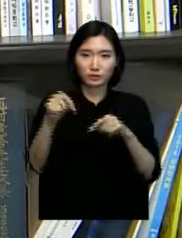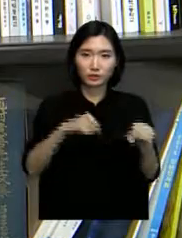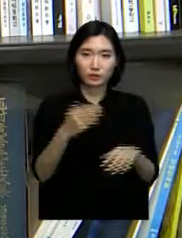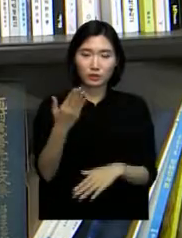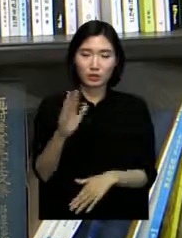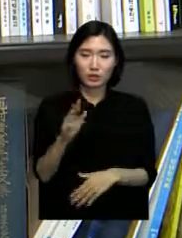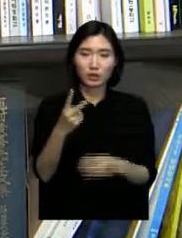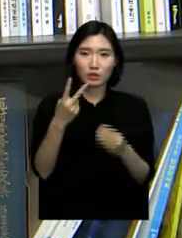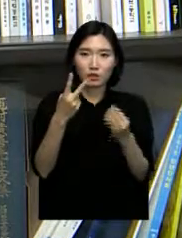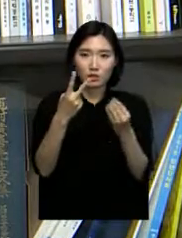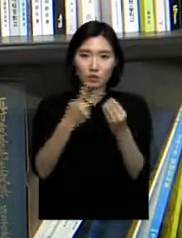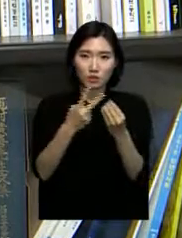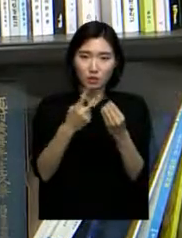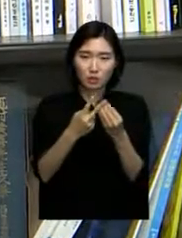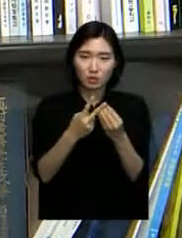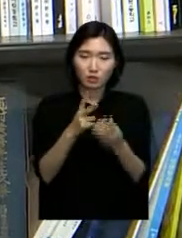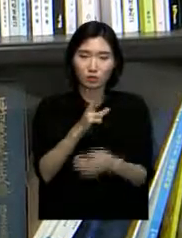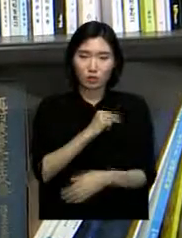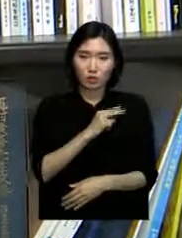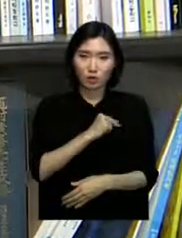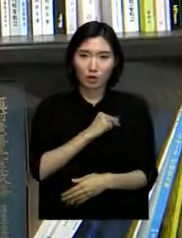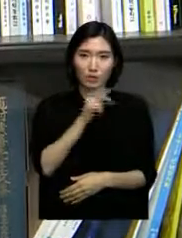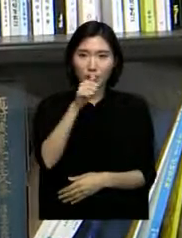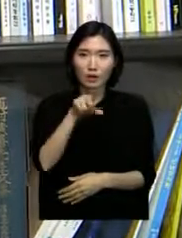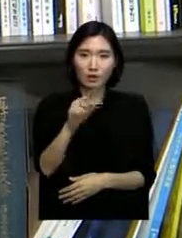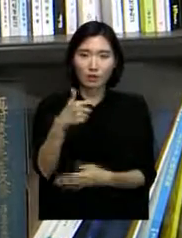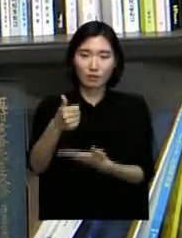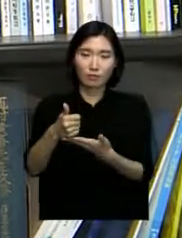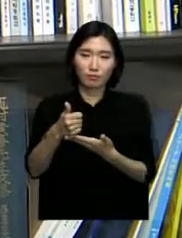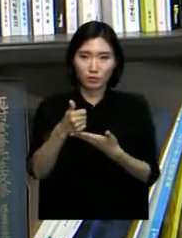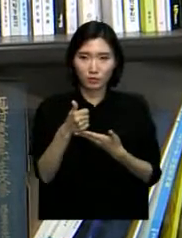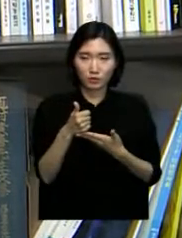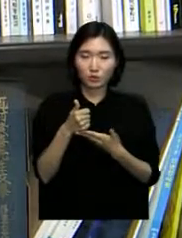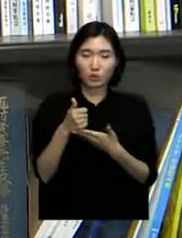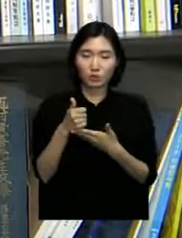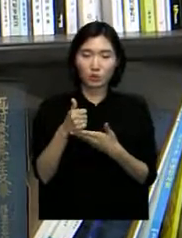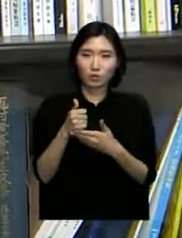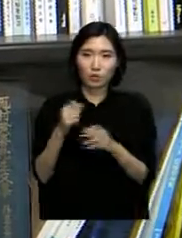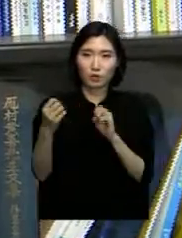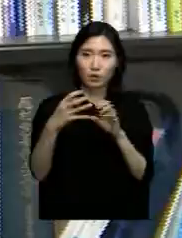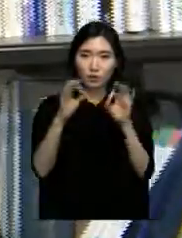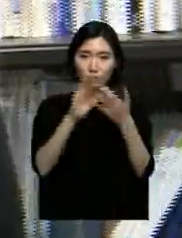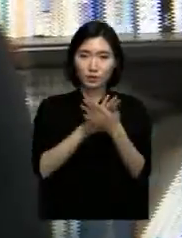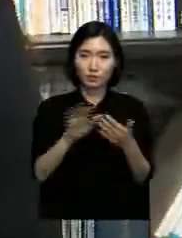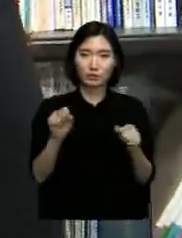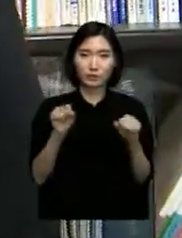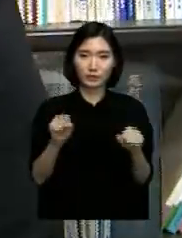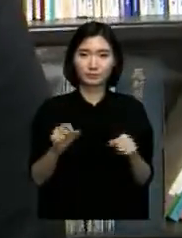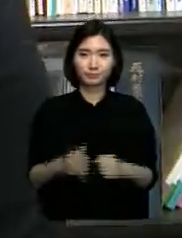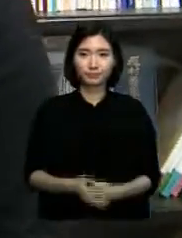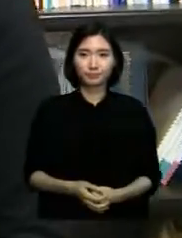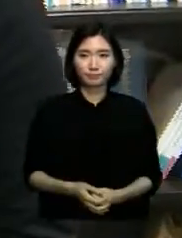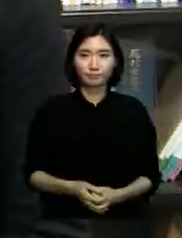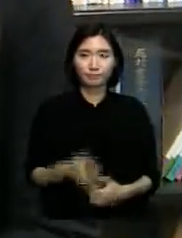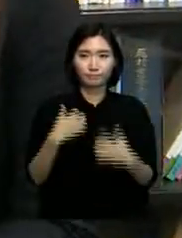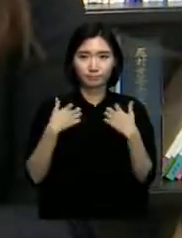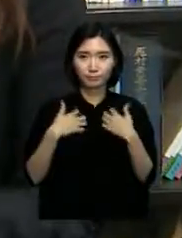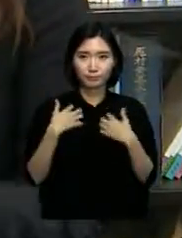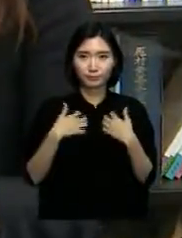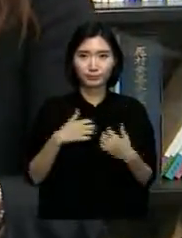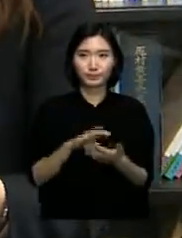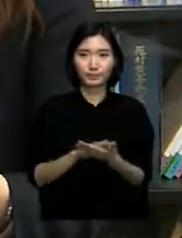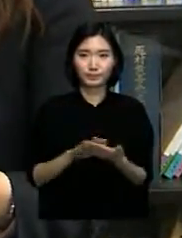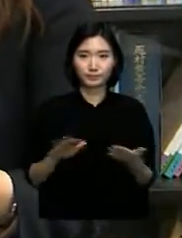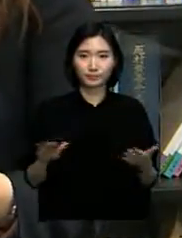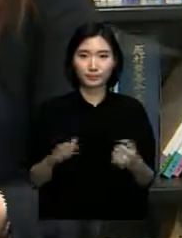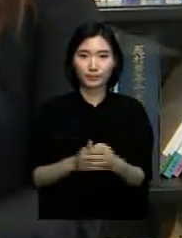중 제2위원장인 한길룡 의원 모시고 자세한 내용을 알아보도록 하겠습니다. 네, 안녕하십니까? 네, 안녕하세요. 반갑습니다. 네.